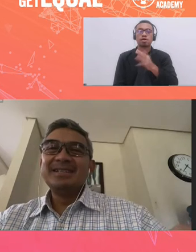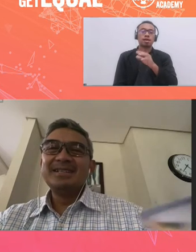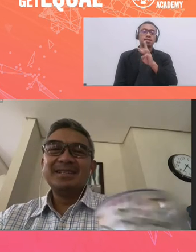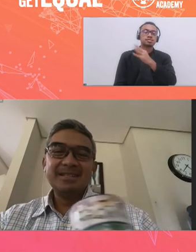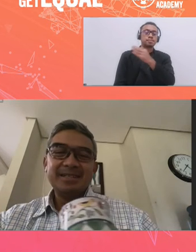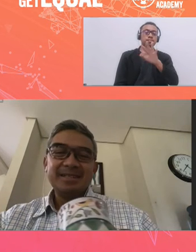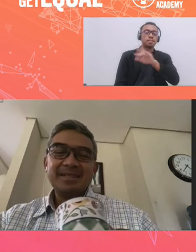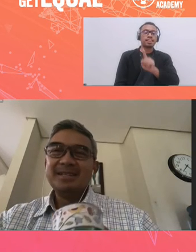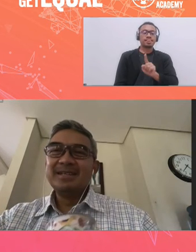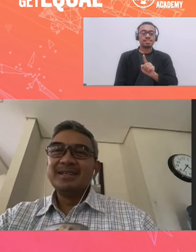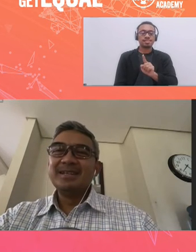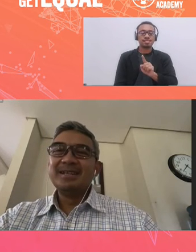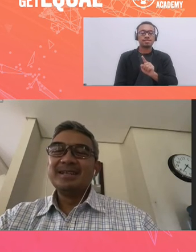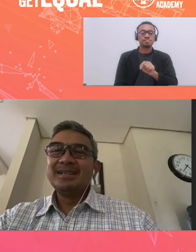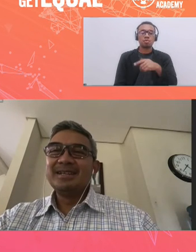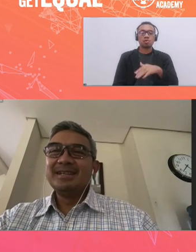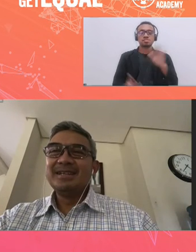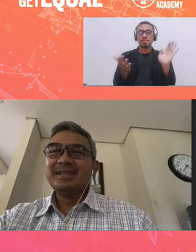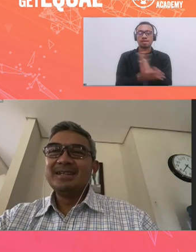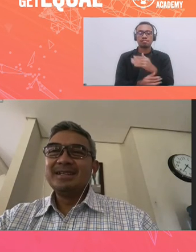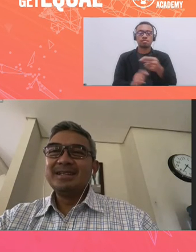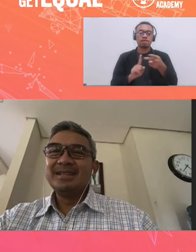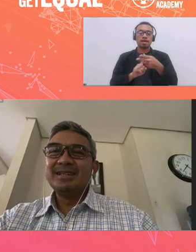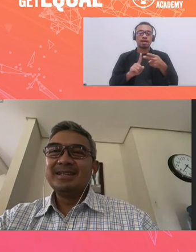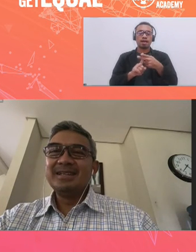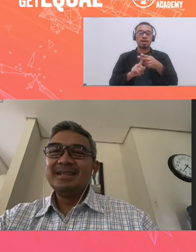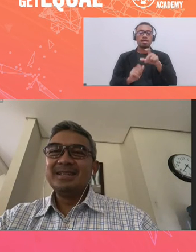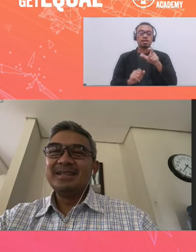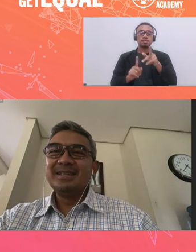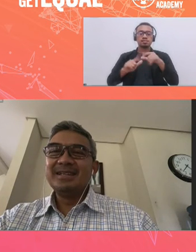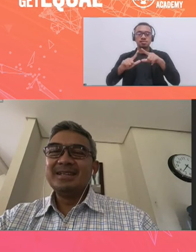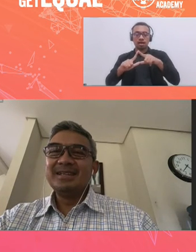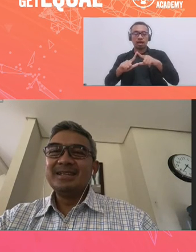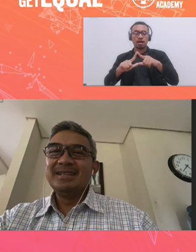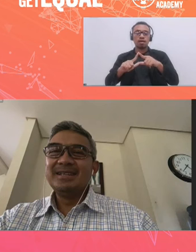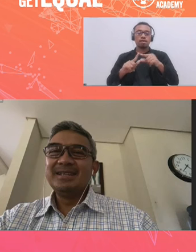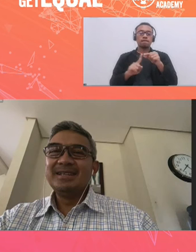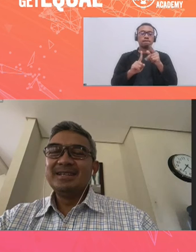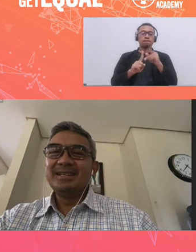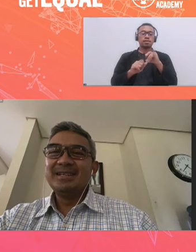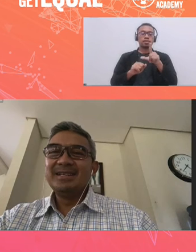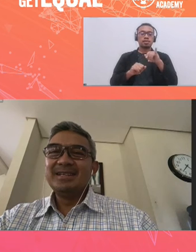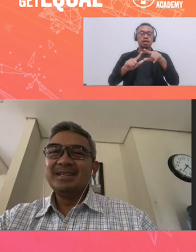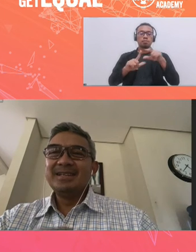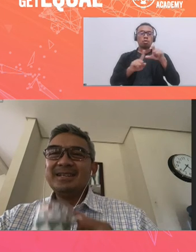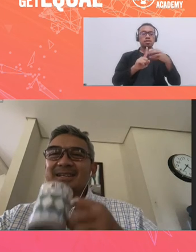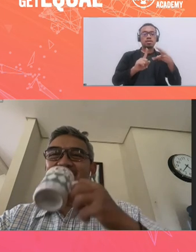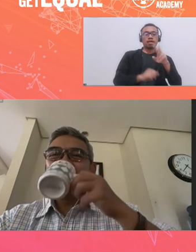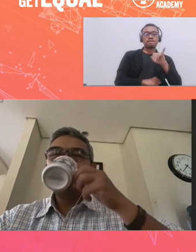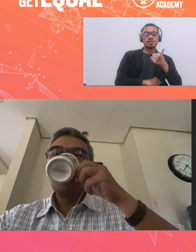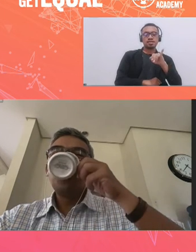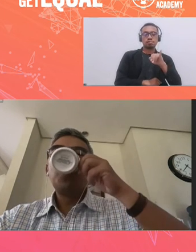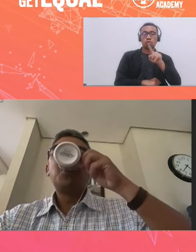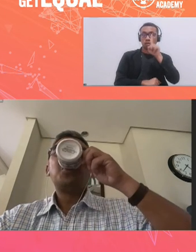5 menit. Saya mau kasih kesempatan mungkin buat Fayana, Cia, Salwa atau mungkin Filia dan Devi. Ada yang mau bertanya enggak